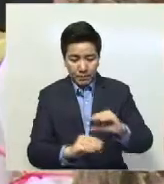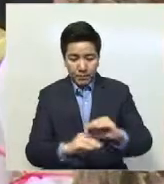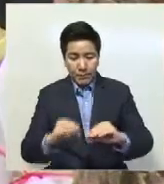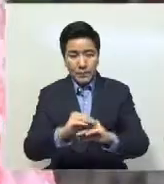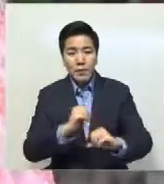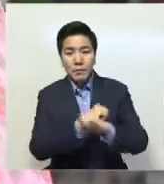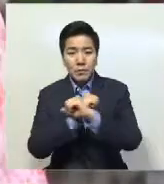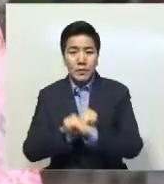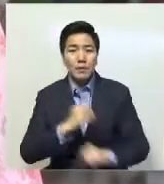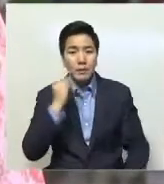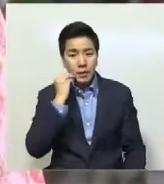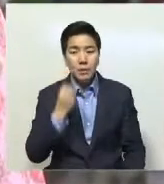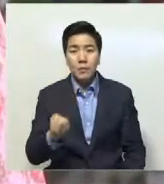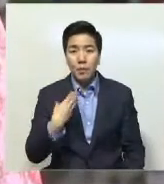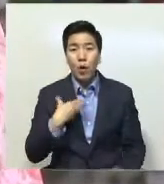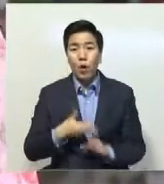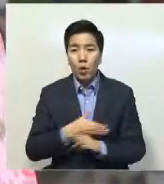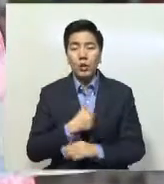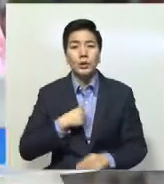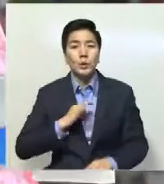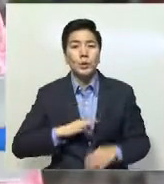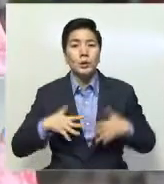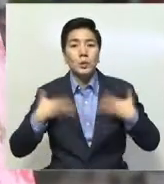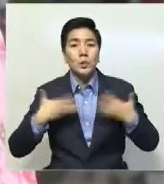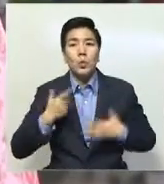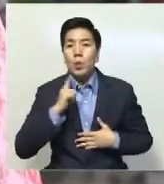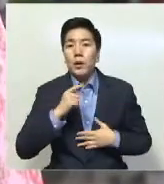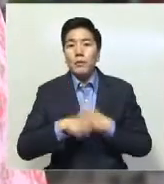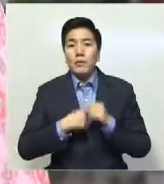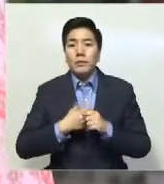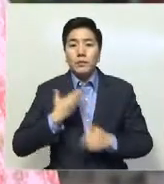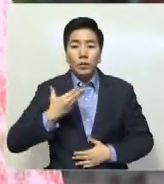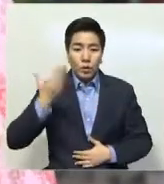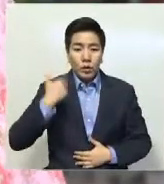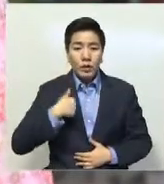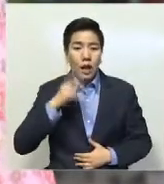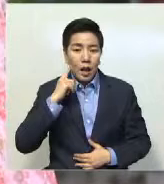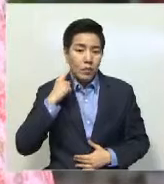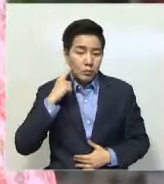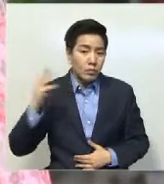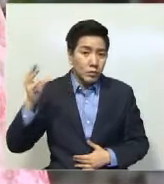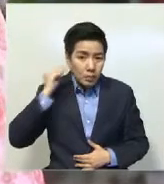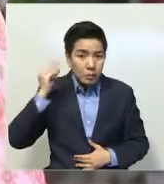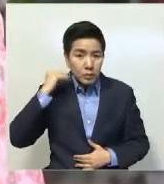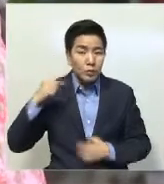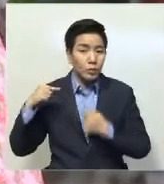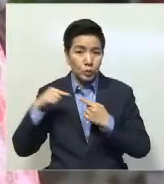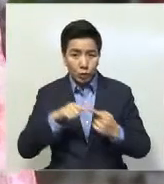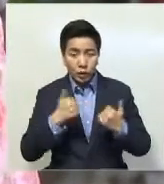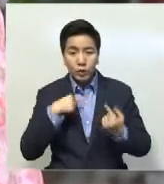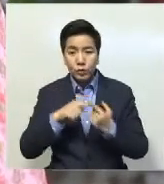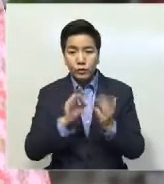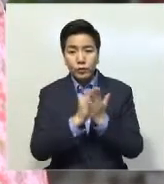วย บอกเลยนะคะว่ารู้สึกสบายใจกว่าปีก่อนที่ผ่านมาเพราะว่าเราได้รับข่าวสารค่ะอย่างต่อเนื่องทั้งท